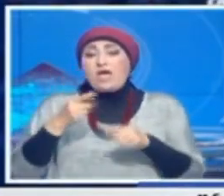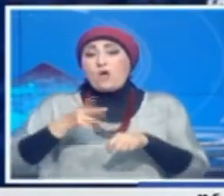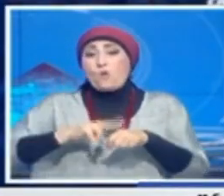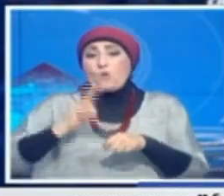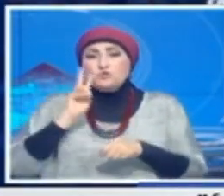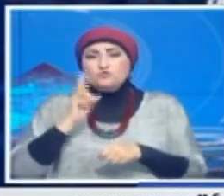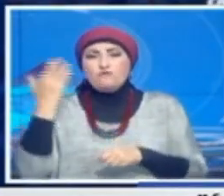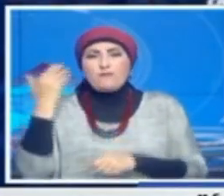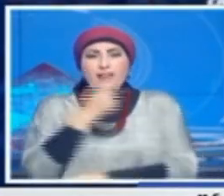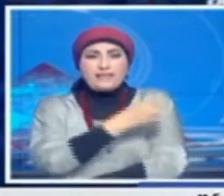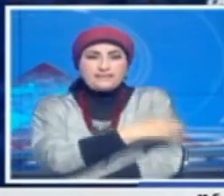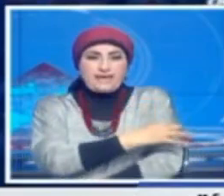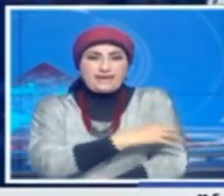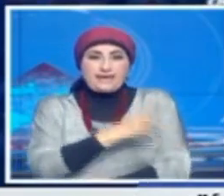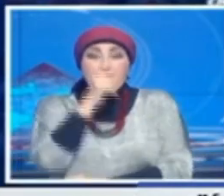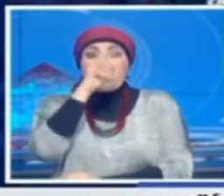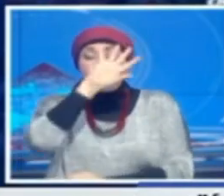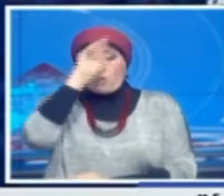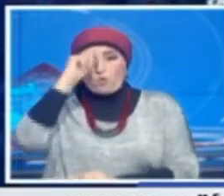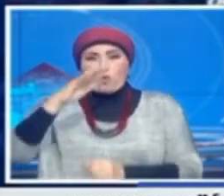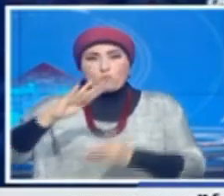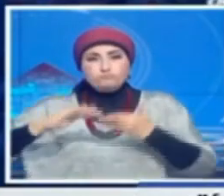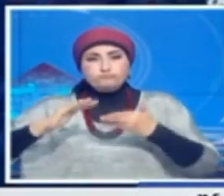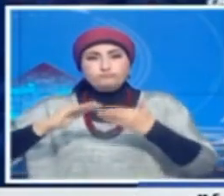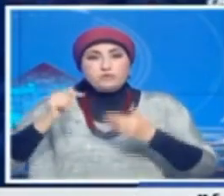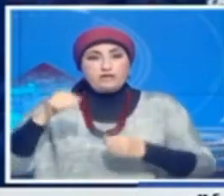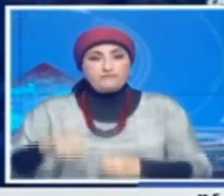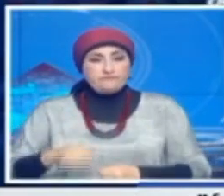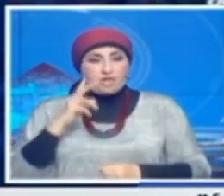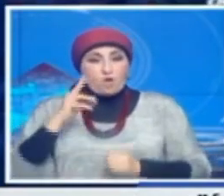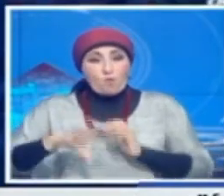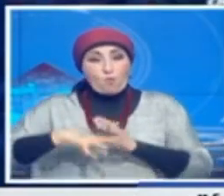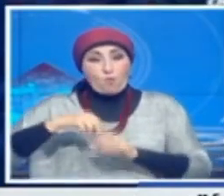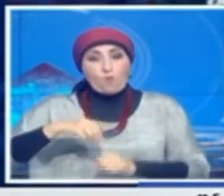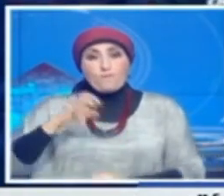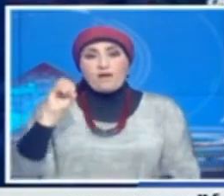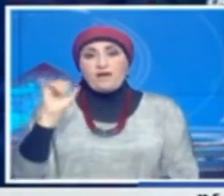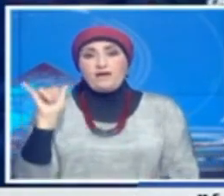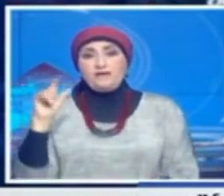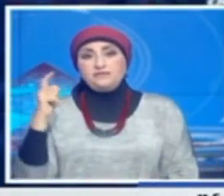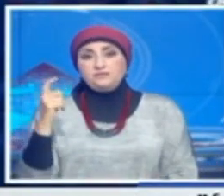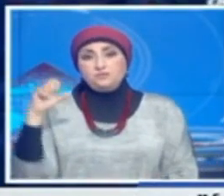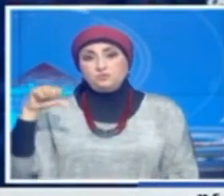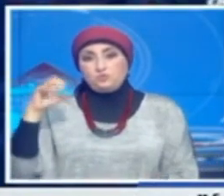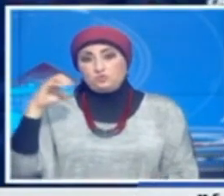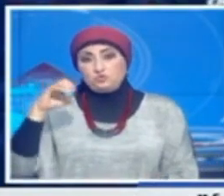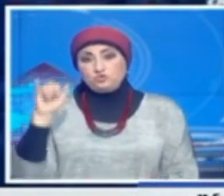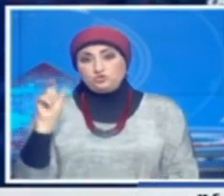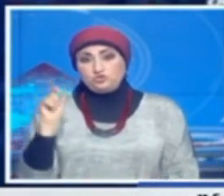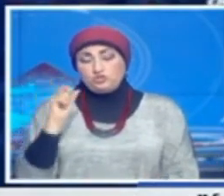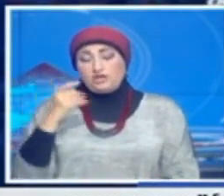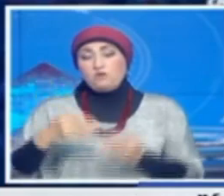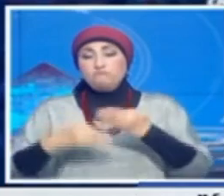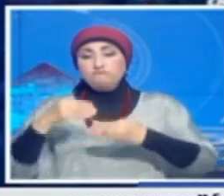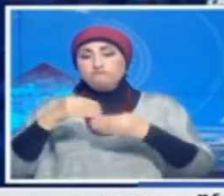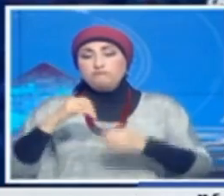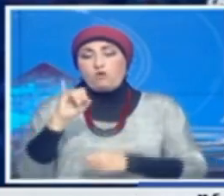التجارب والحلول الأوروبية في هذا المجال وتنمية أنشطة الهيدروجين والبنية